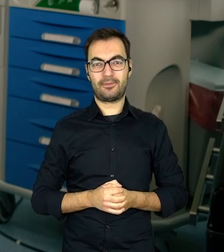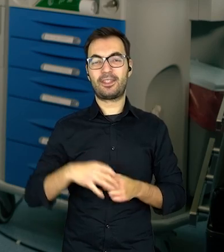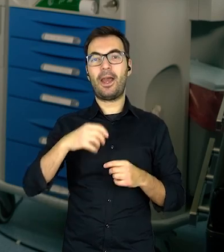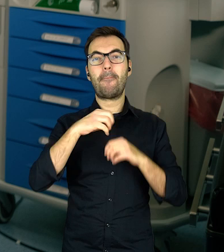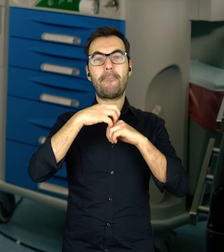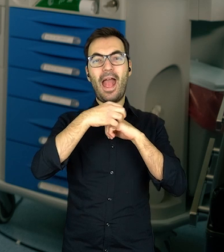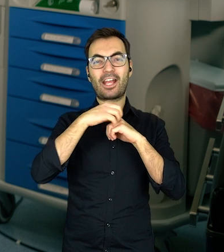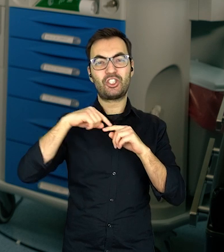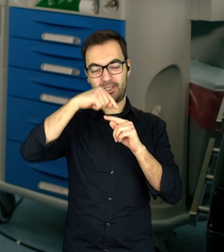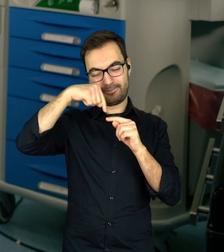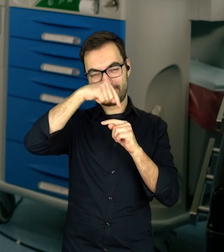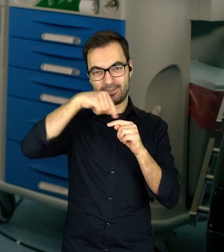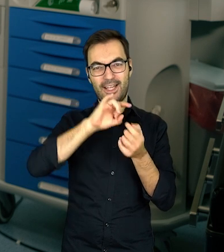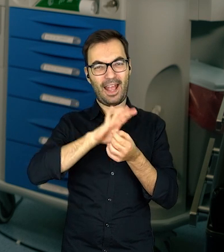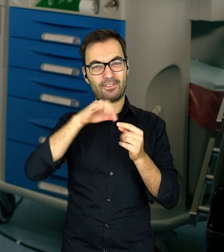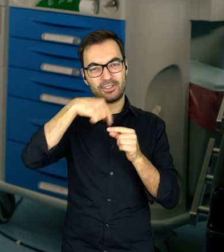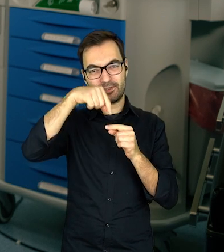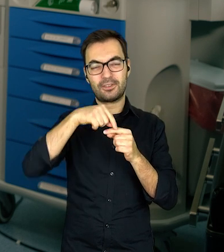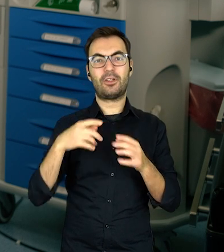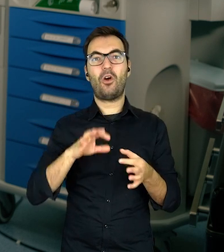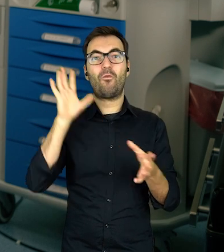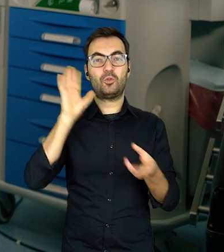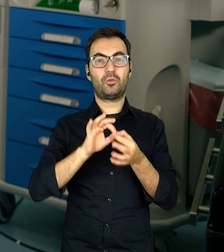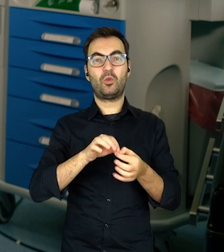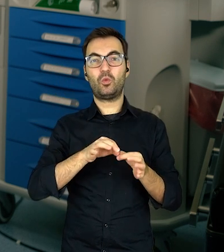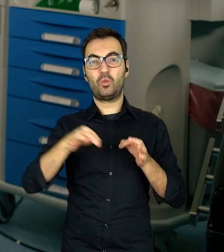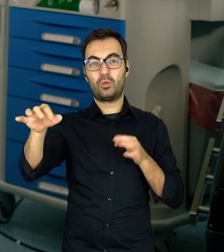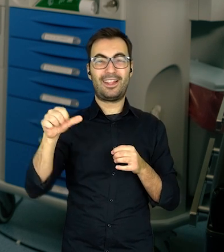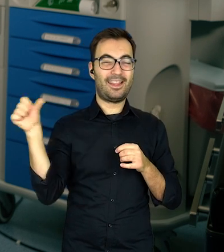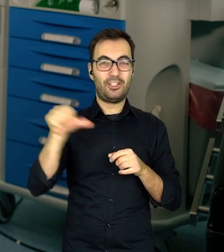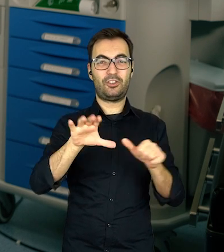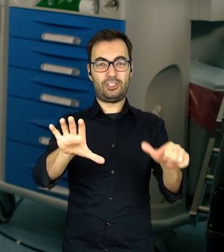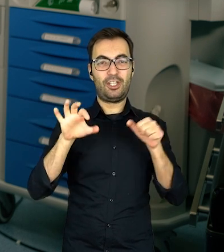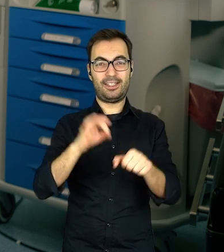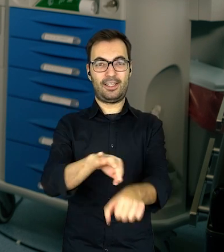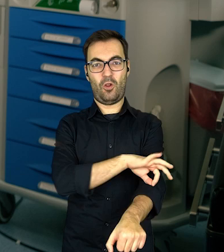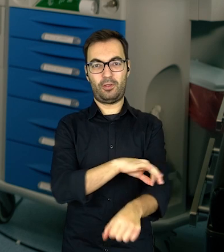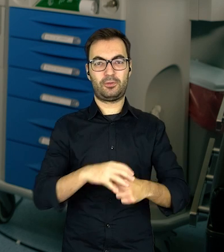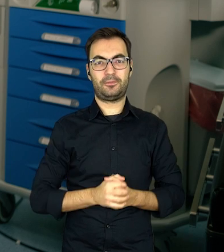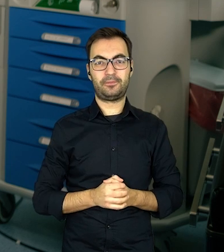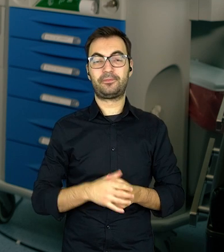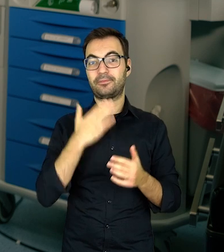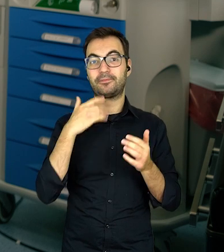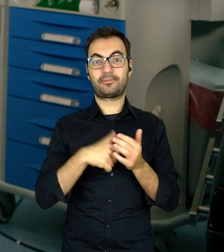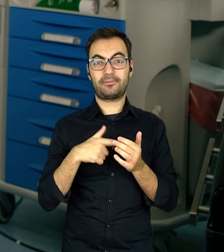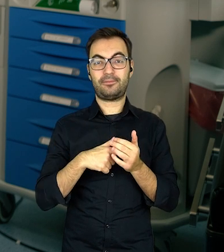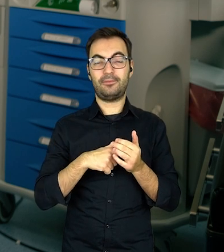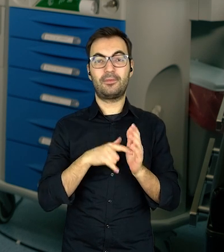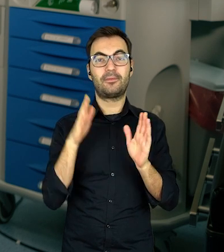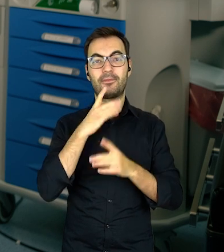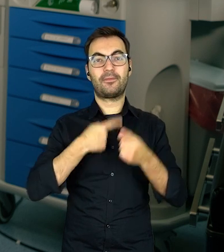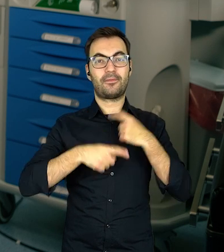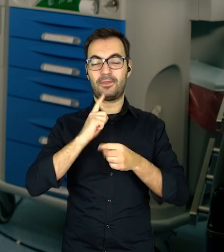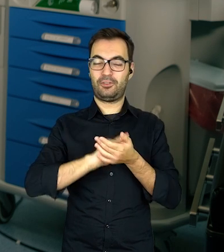Oplatające pęcherzyki płucne naczynia krwionośne mają za to łączną długość aż 1600 km. Dzięki temu